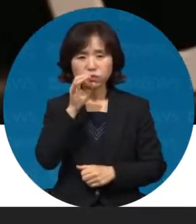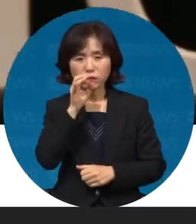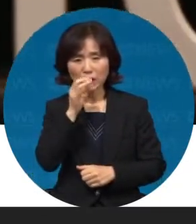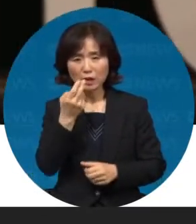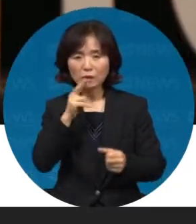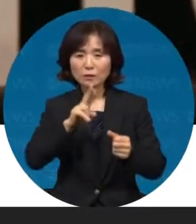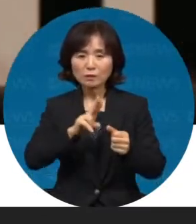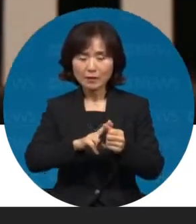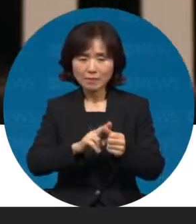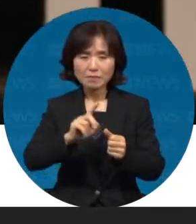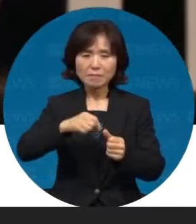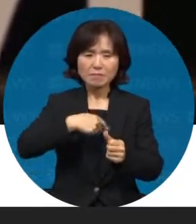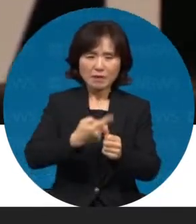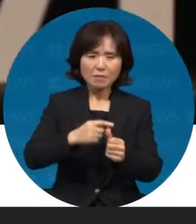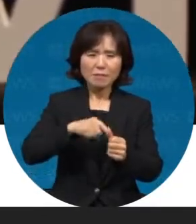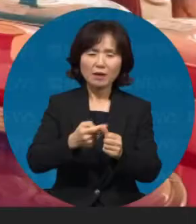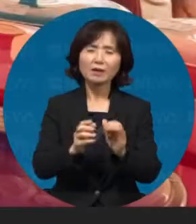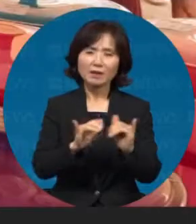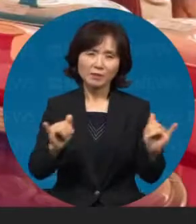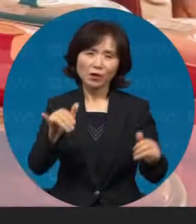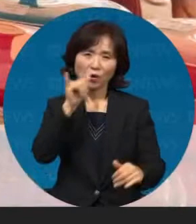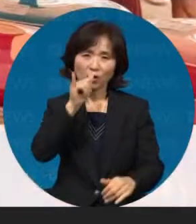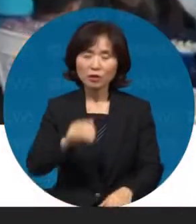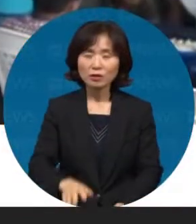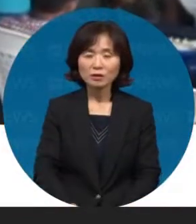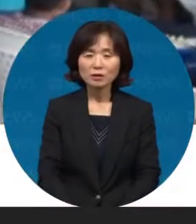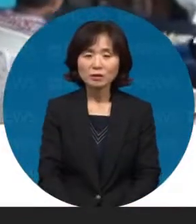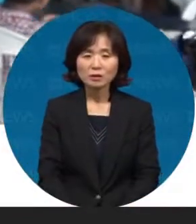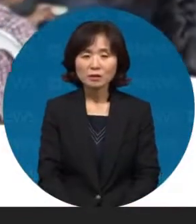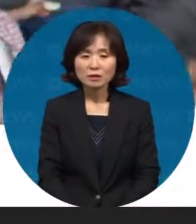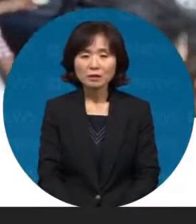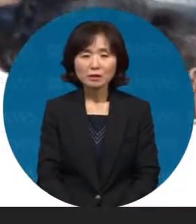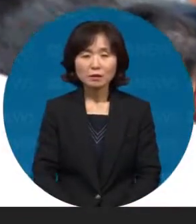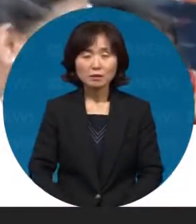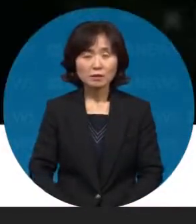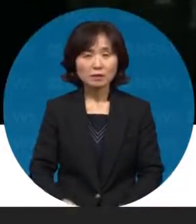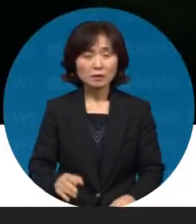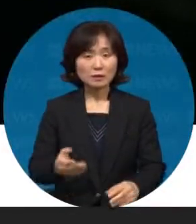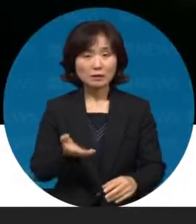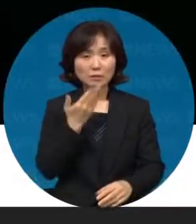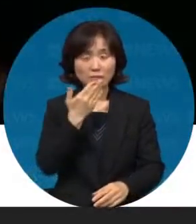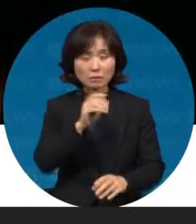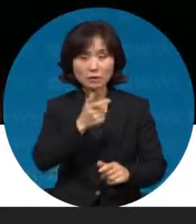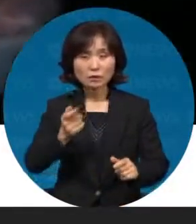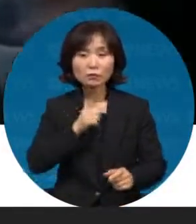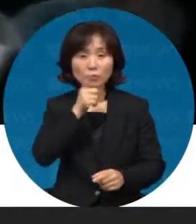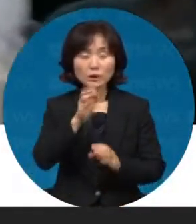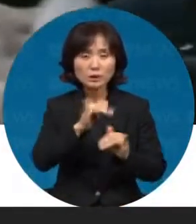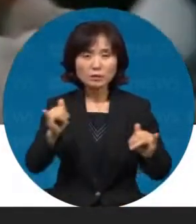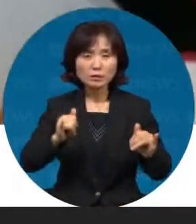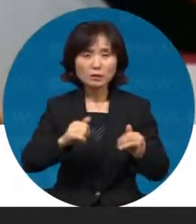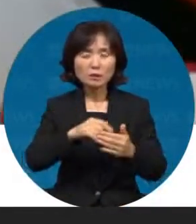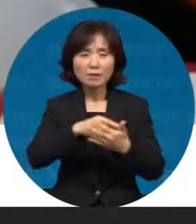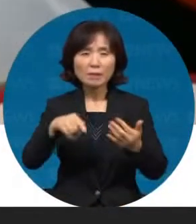those impossible endeavors. 월드 센트럴 키친의 음식을 주문하는 사람들은